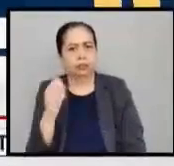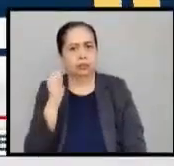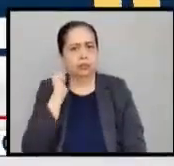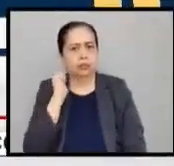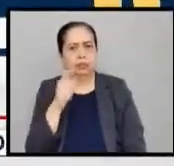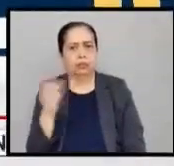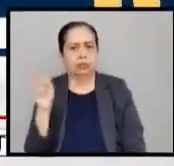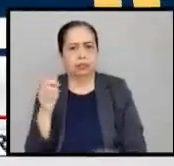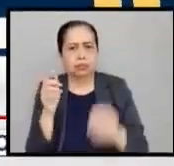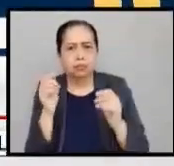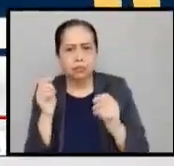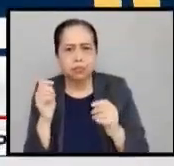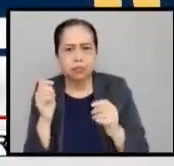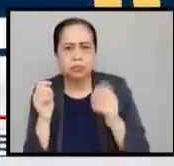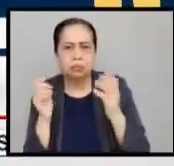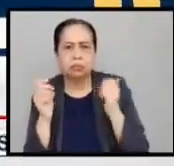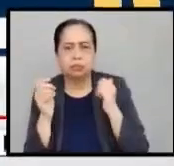nila.